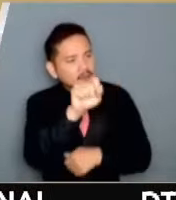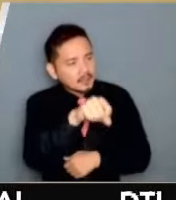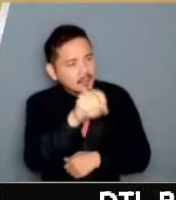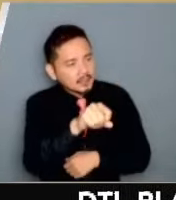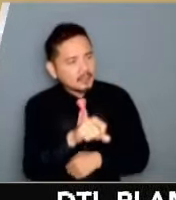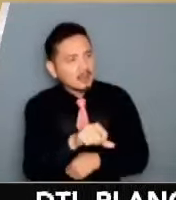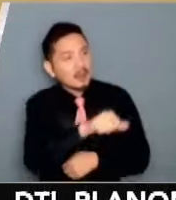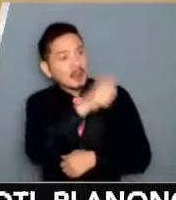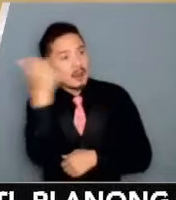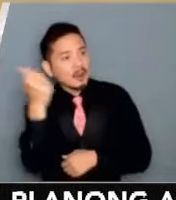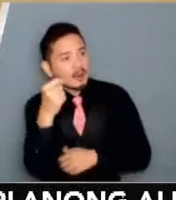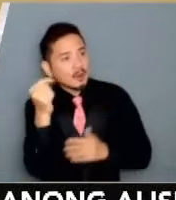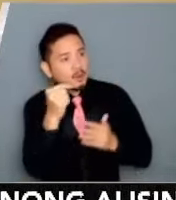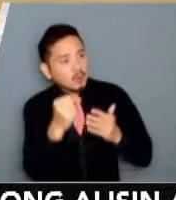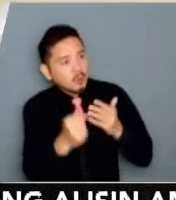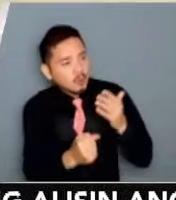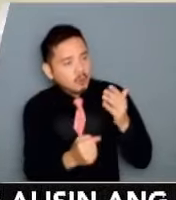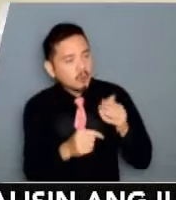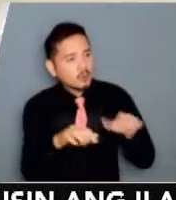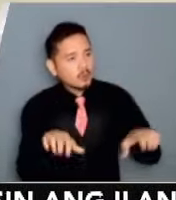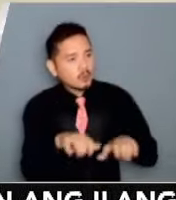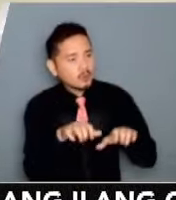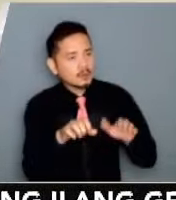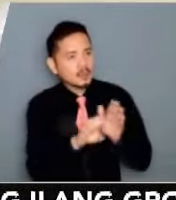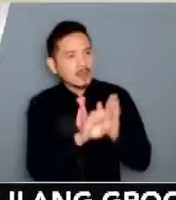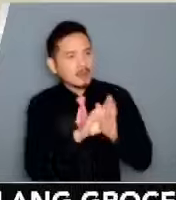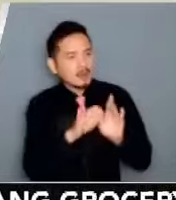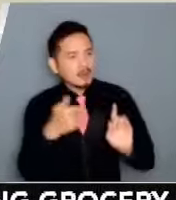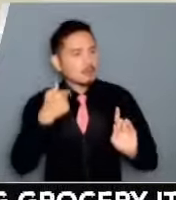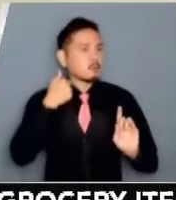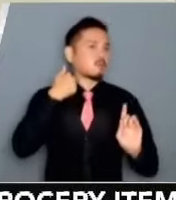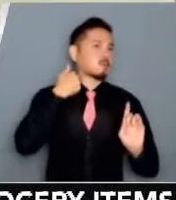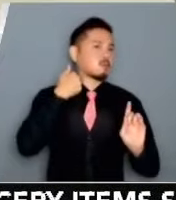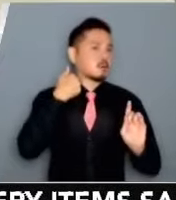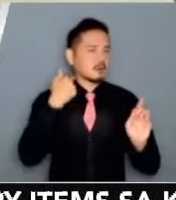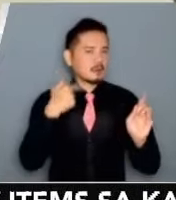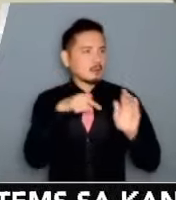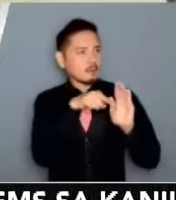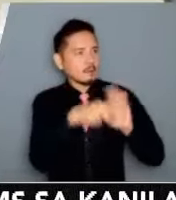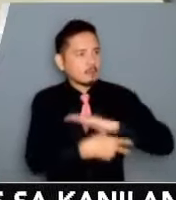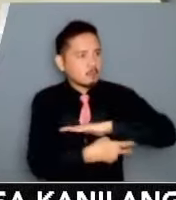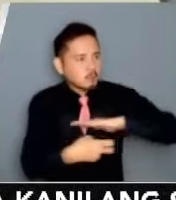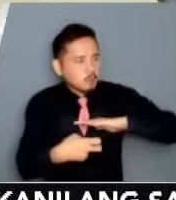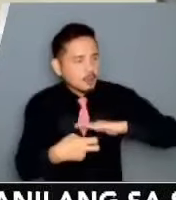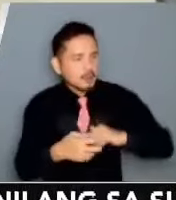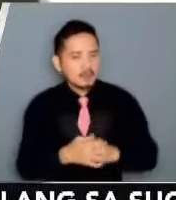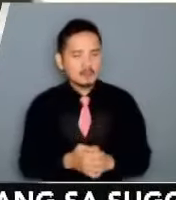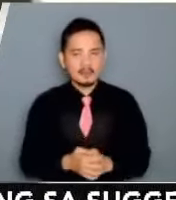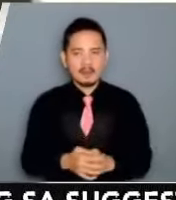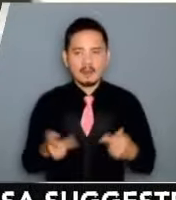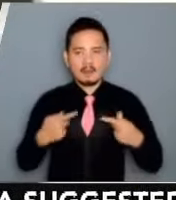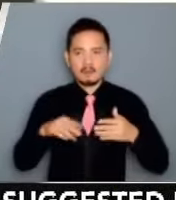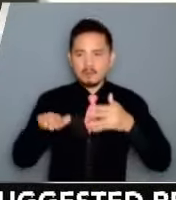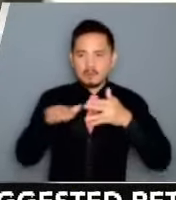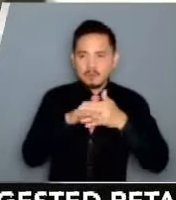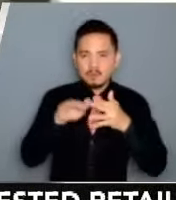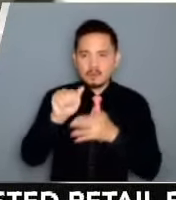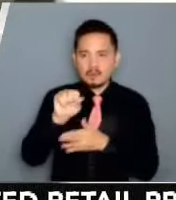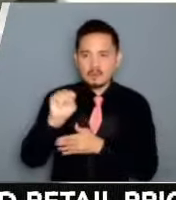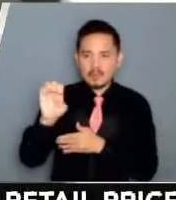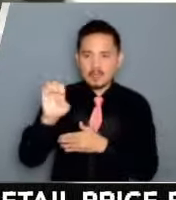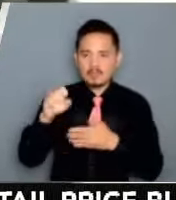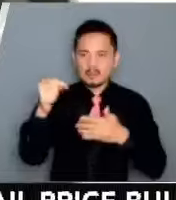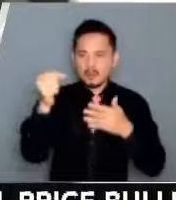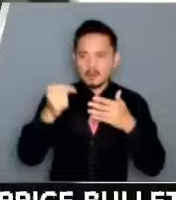sa modus po nila ay yung pang-hold up din. Dati nang nakulong ang magkaibigan dahil din sa kasong may kinalaman sa droga. Ang 31-anyo